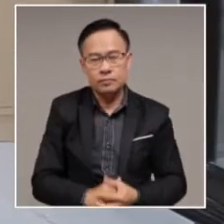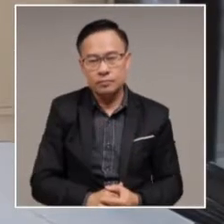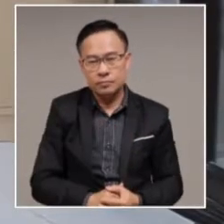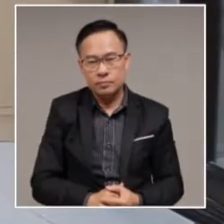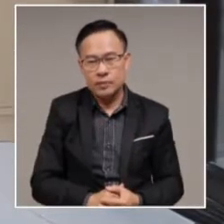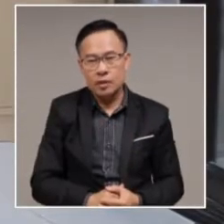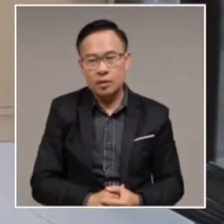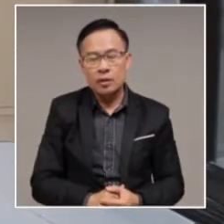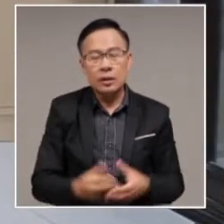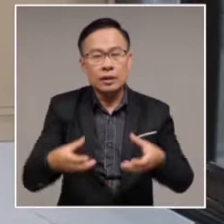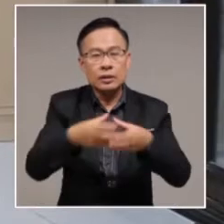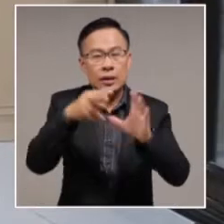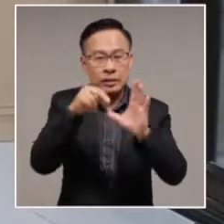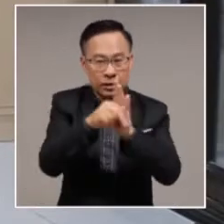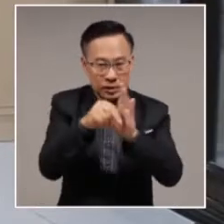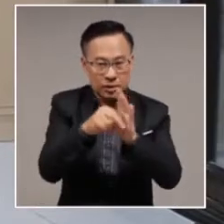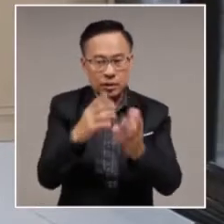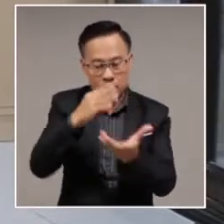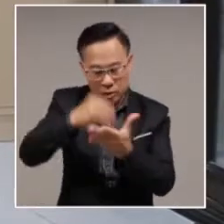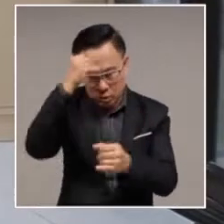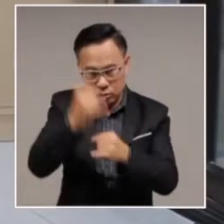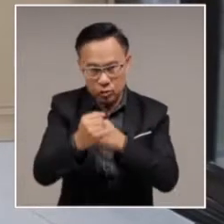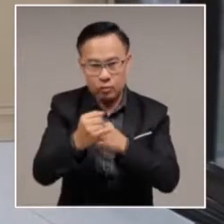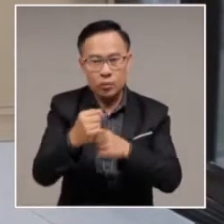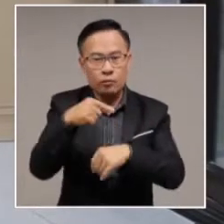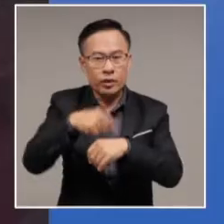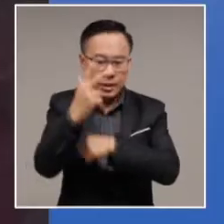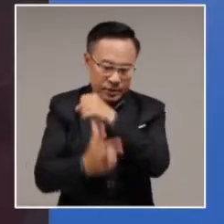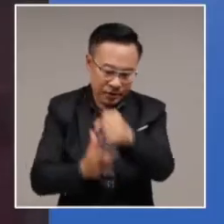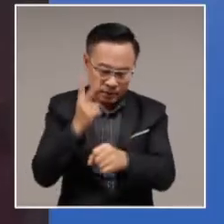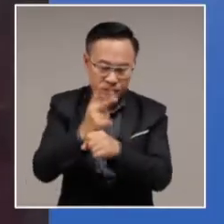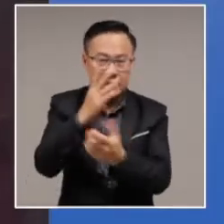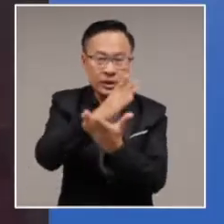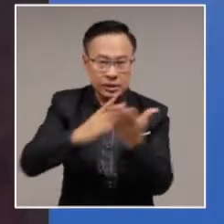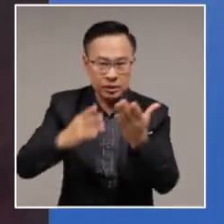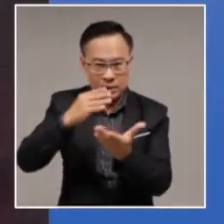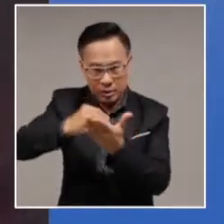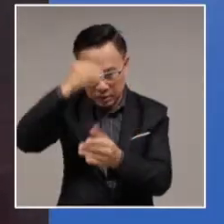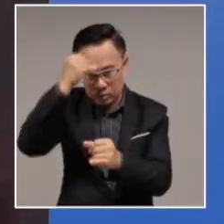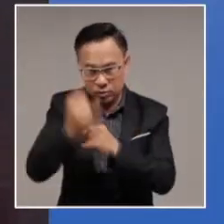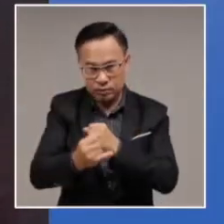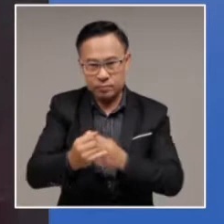ชนิเทศศาสตร์ในก็เรียนจบในระยะเวลา3ปีครึ่งค่ะ